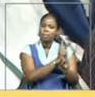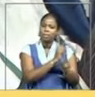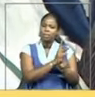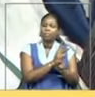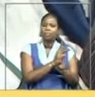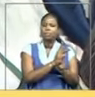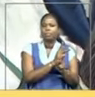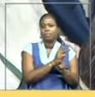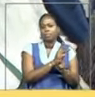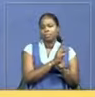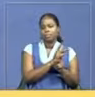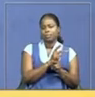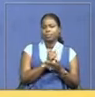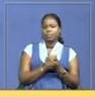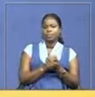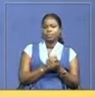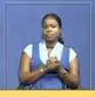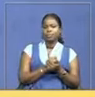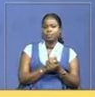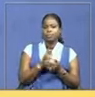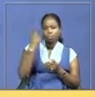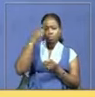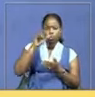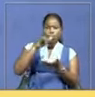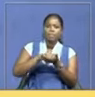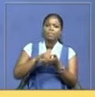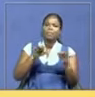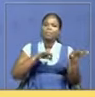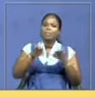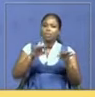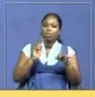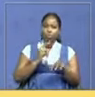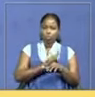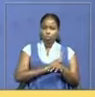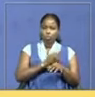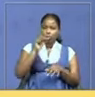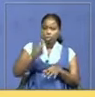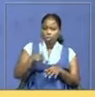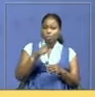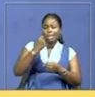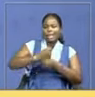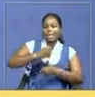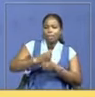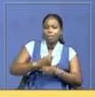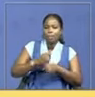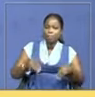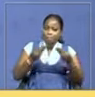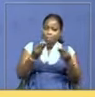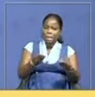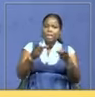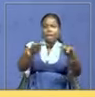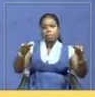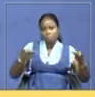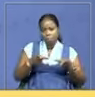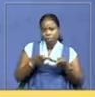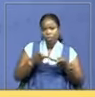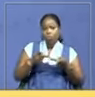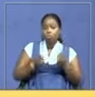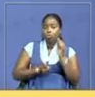dignité pour se faire nous devons travailler à mettre en place un système plus